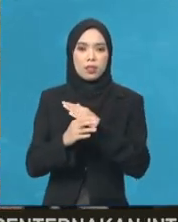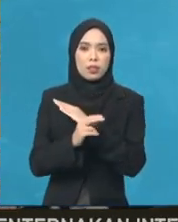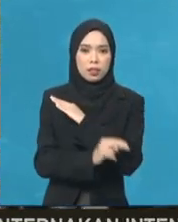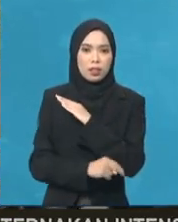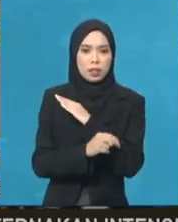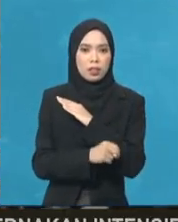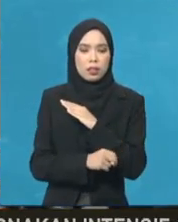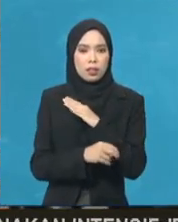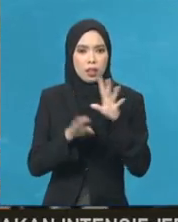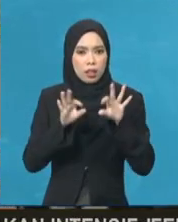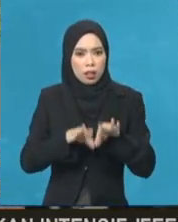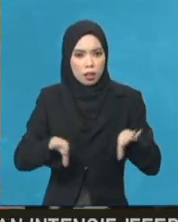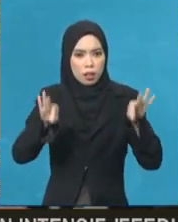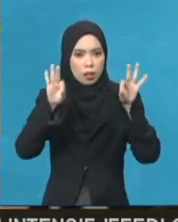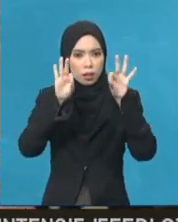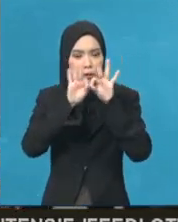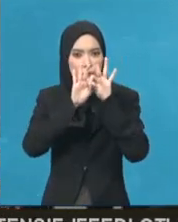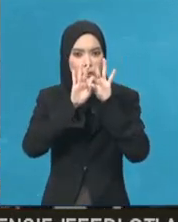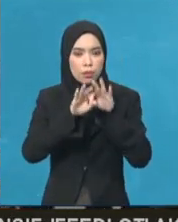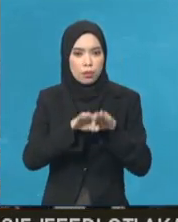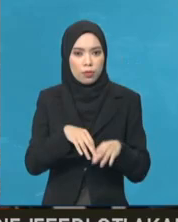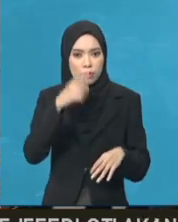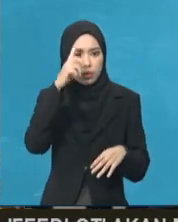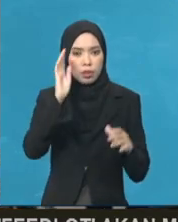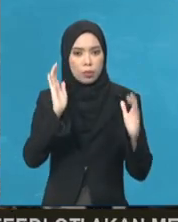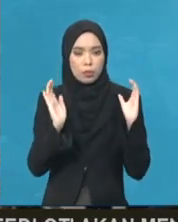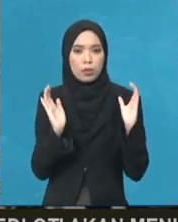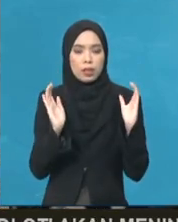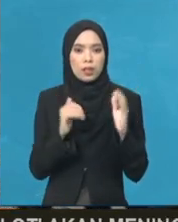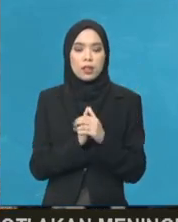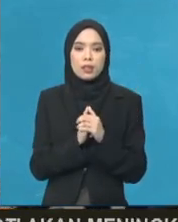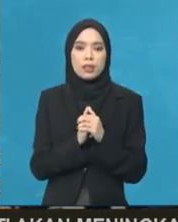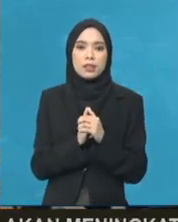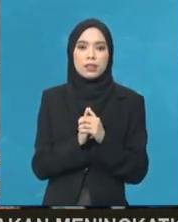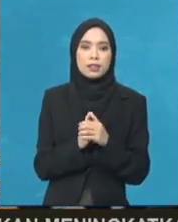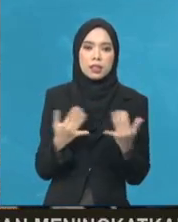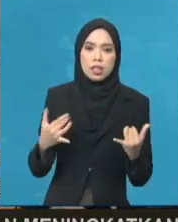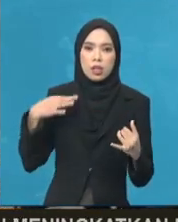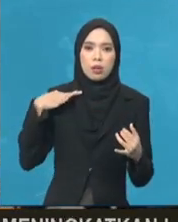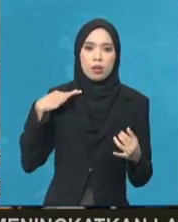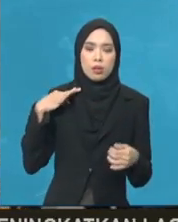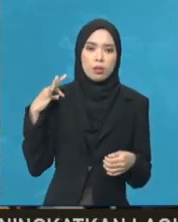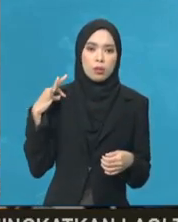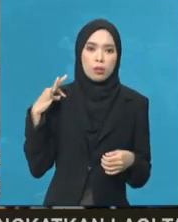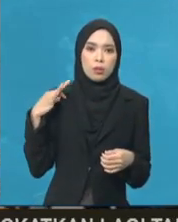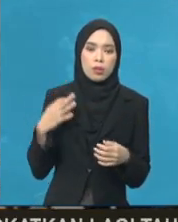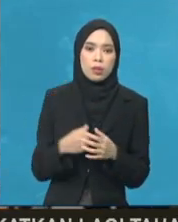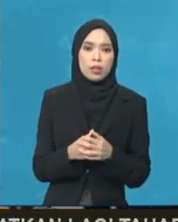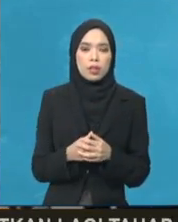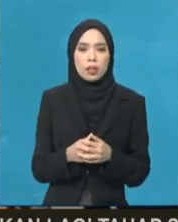important and The Breeze so herbal biar concerning ask